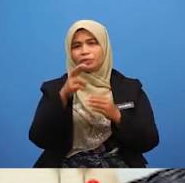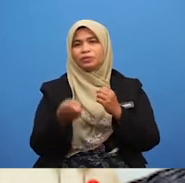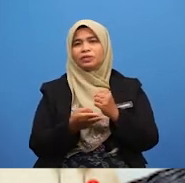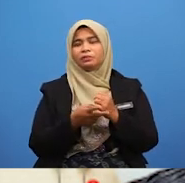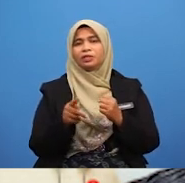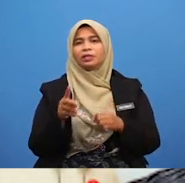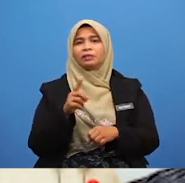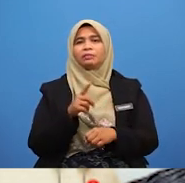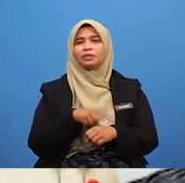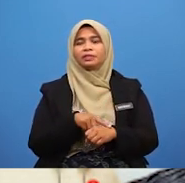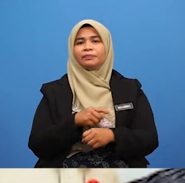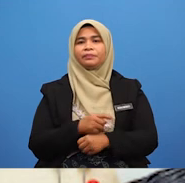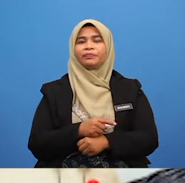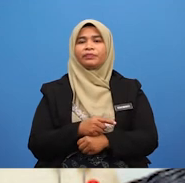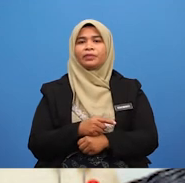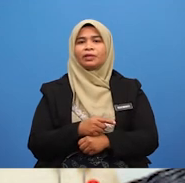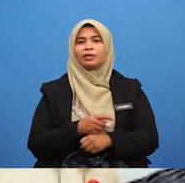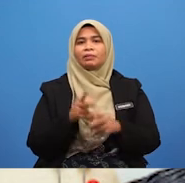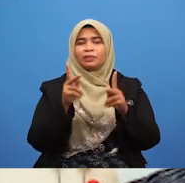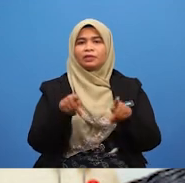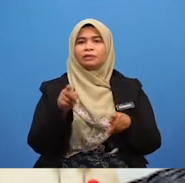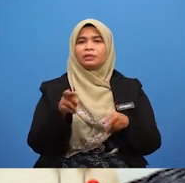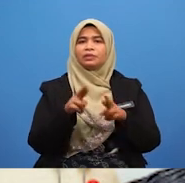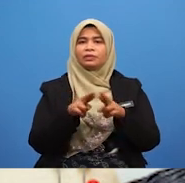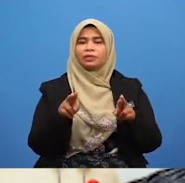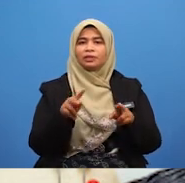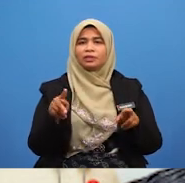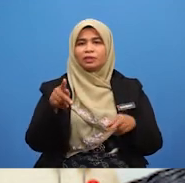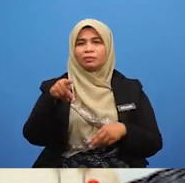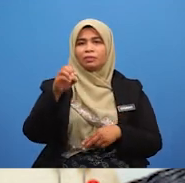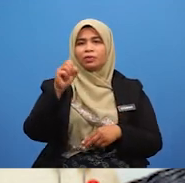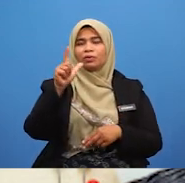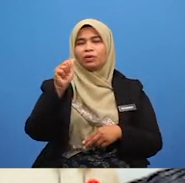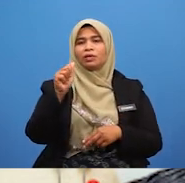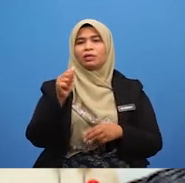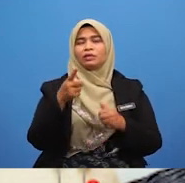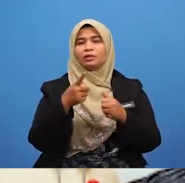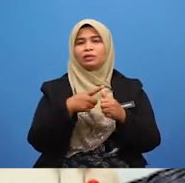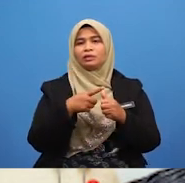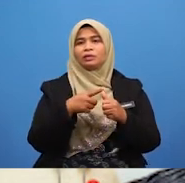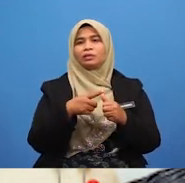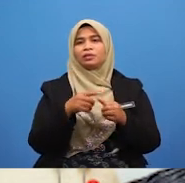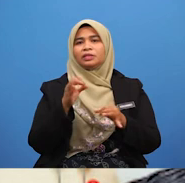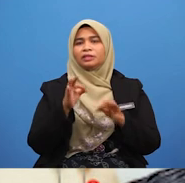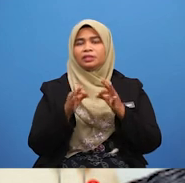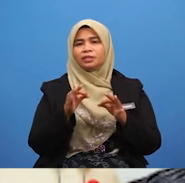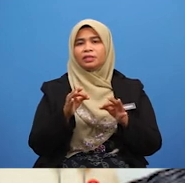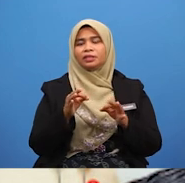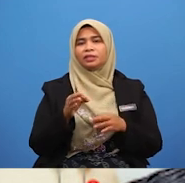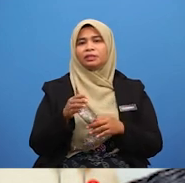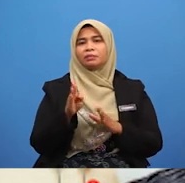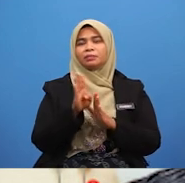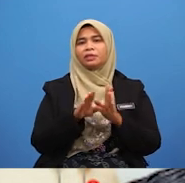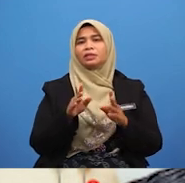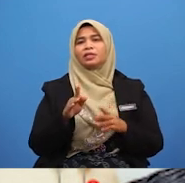Seterusnya ialah kecukan fabrik jika pelajar menggunakan fabrik cotton. Selain